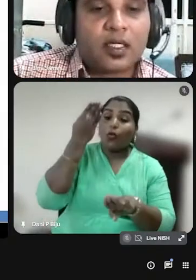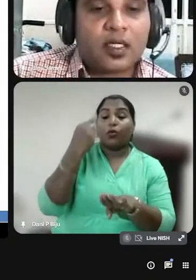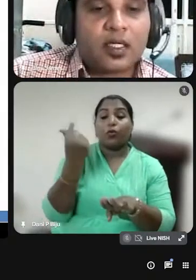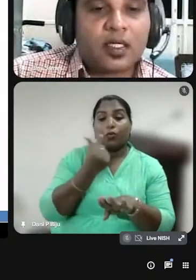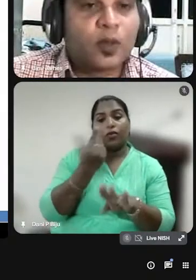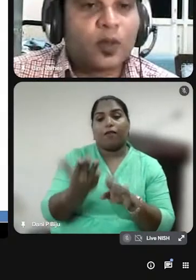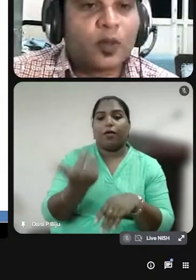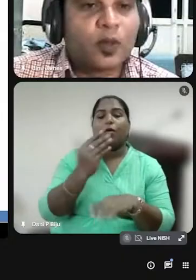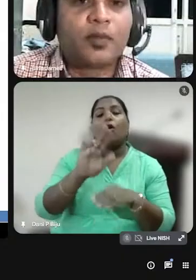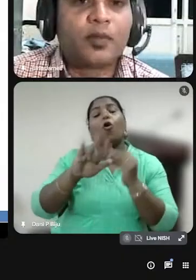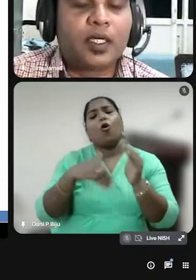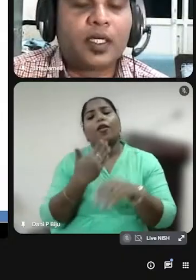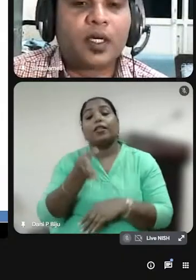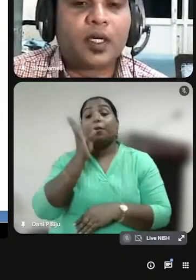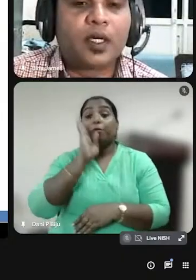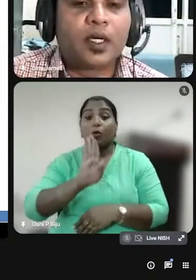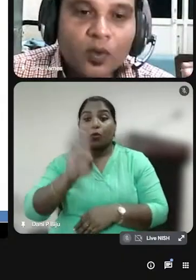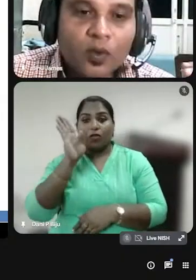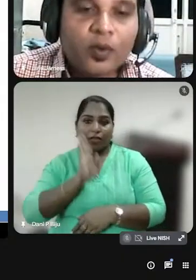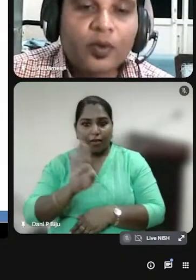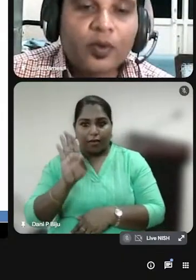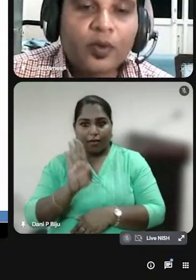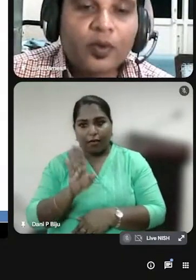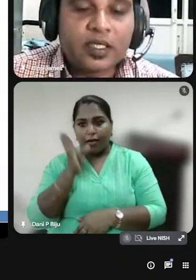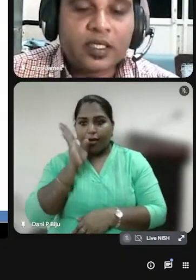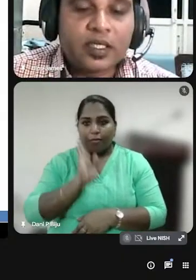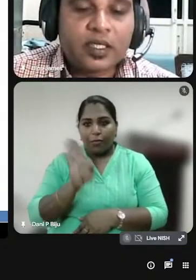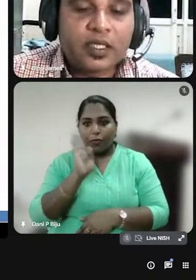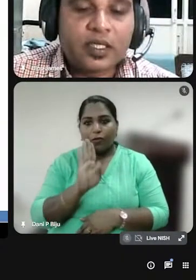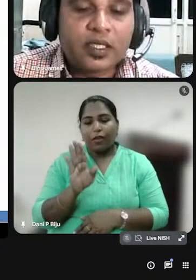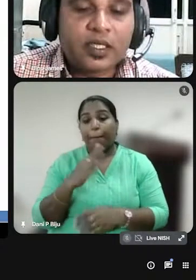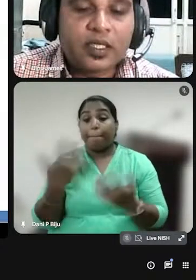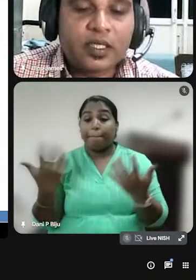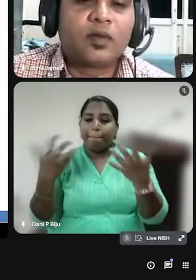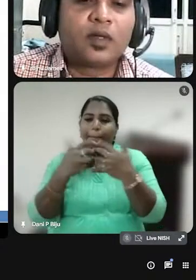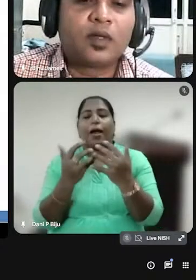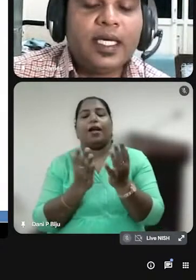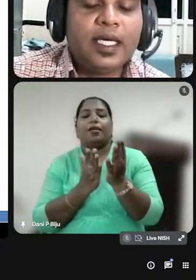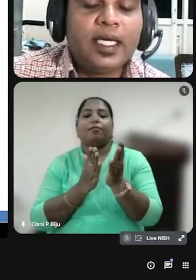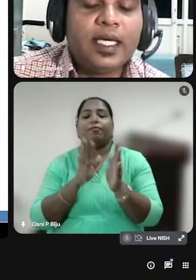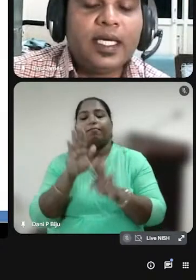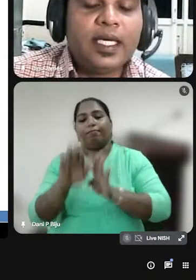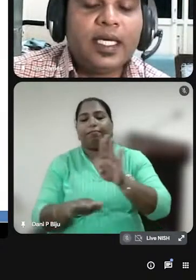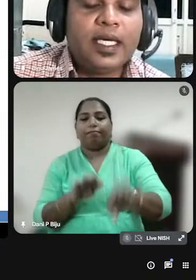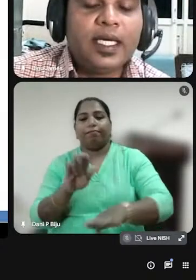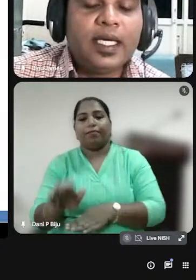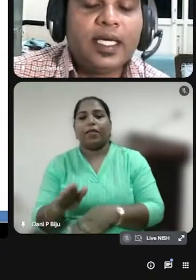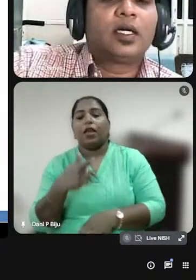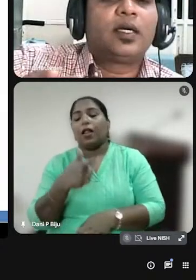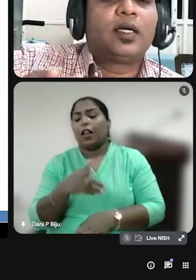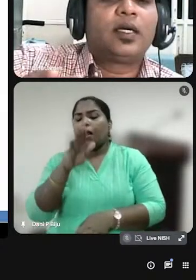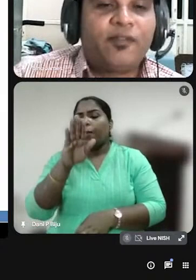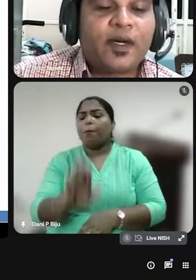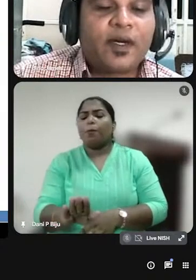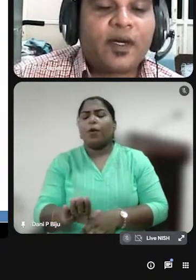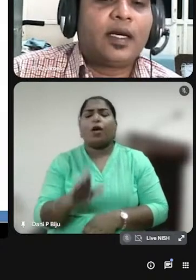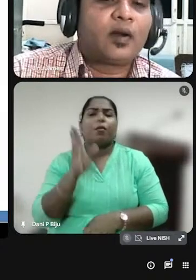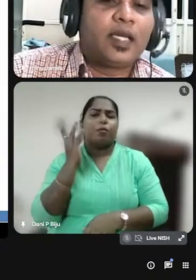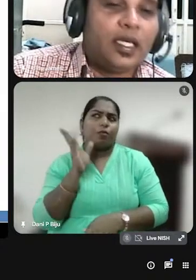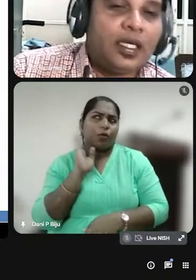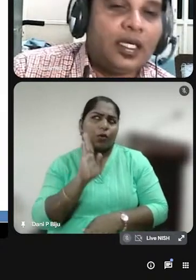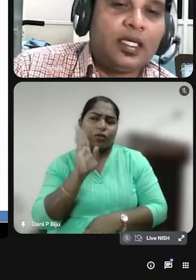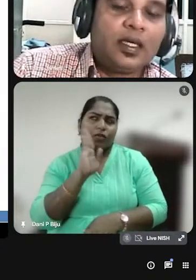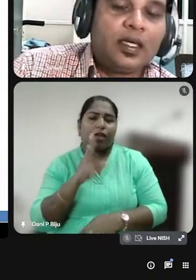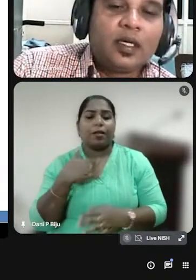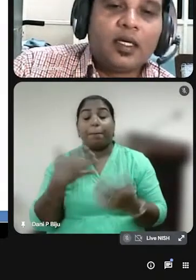മ്യൂസിക്കിനനുസരിച്ച്, അതായത് ഇതൊരു താളം ഇട്ടിട്ടുണ്ടെങ്കിൽ ഒരു ബീച്ചില് ഒരു പ്രാവശ്യം കാലെടുത്ത് വെക്കുക. ഇങ്ങനെയുള്ള കുറച്ച് ഡിഫറെന്റ്